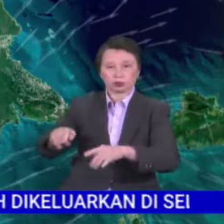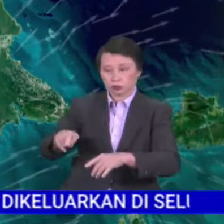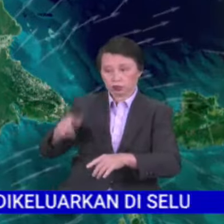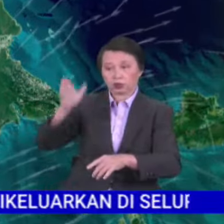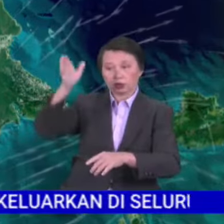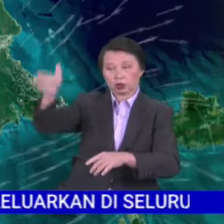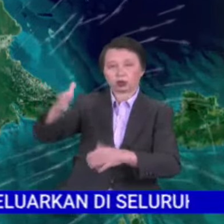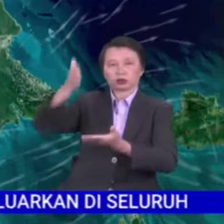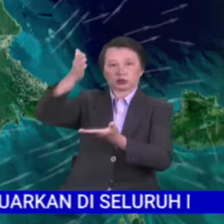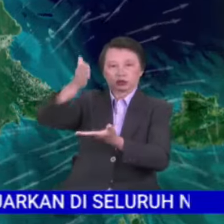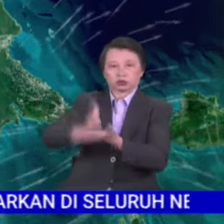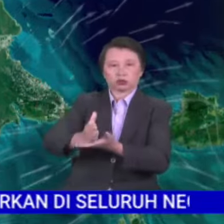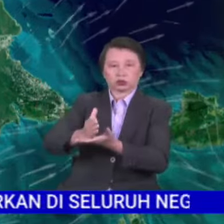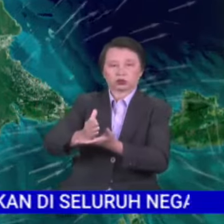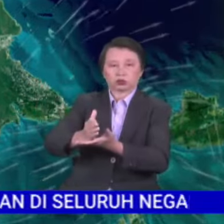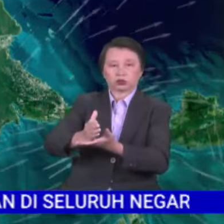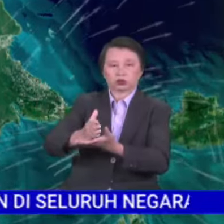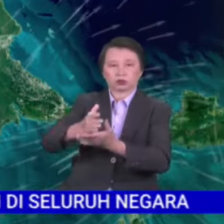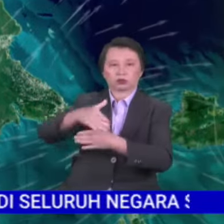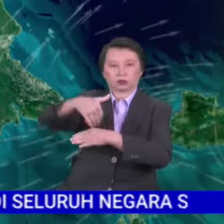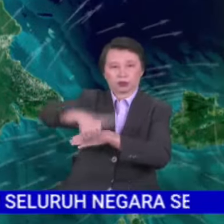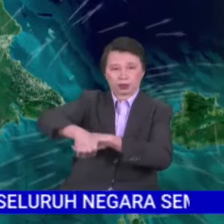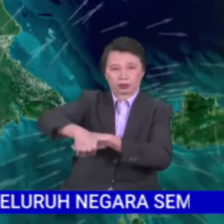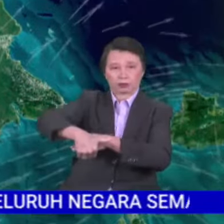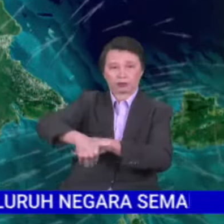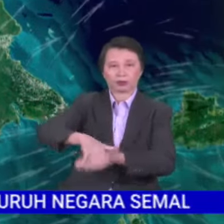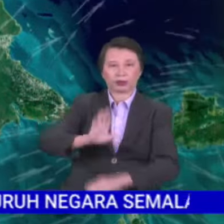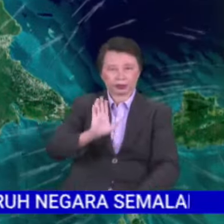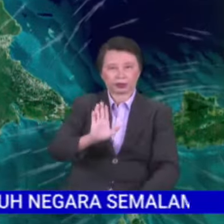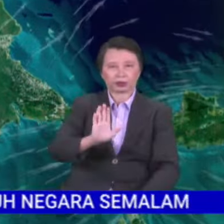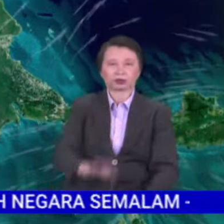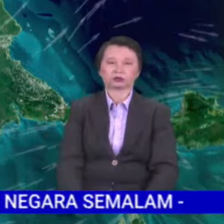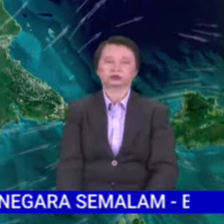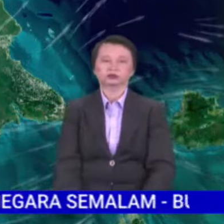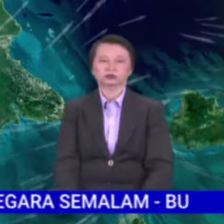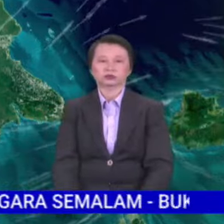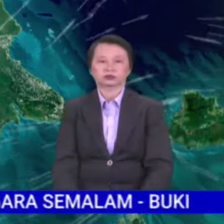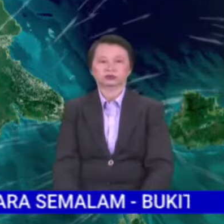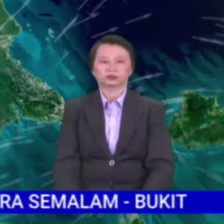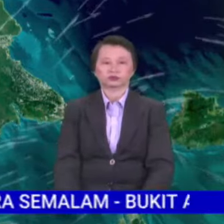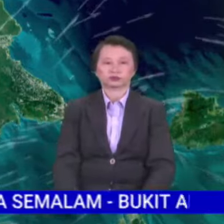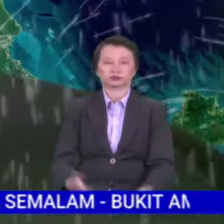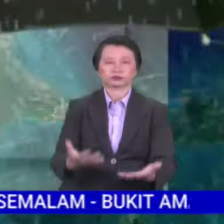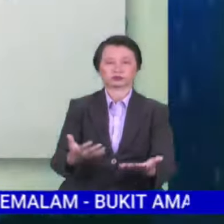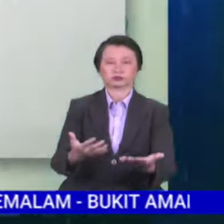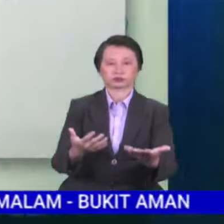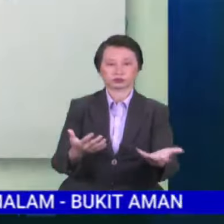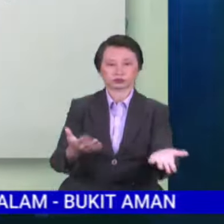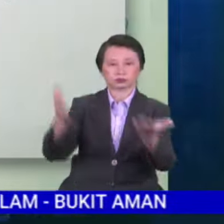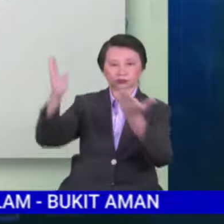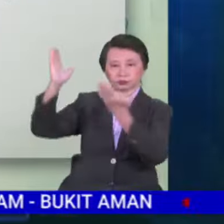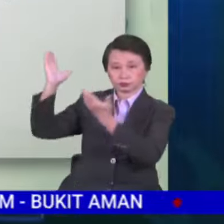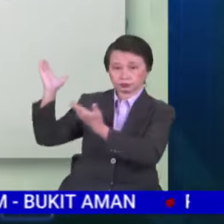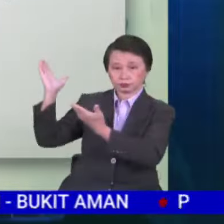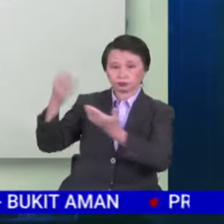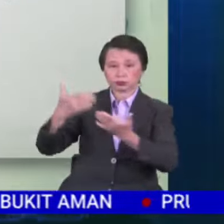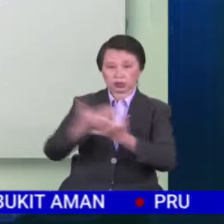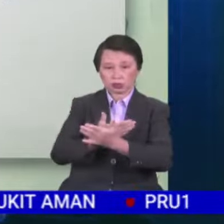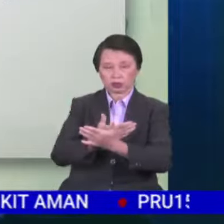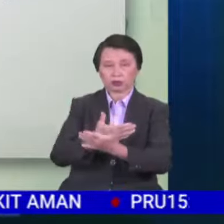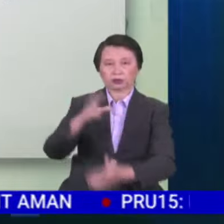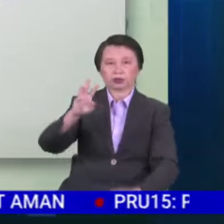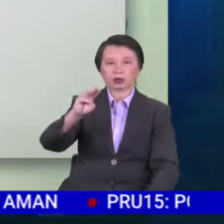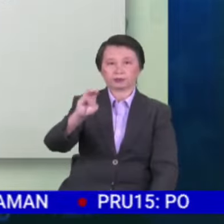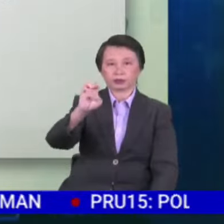akan berangsur reda menjelang awal malam nanti. Menerusi model ramalan cuaca yang terkini pula,